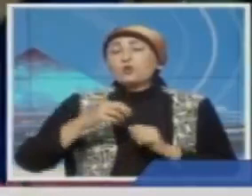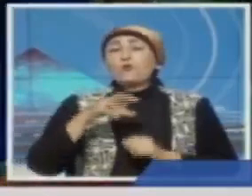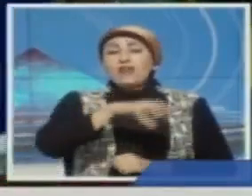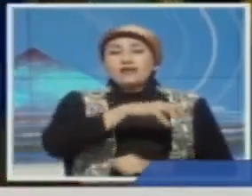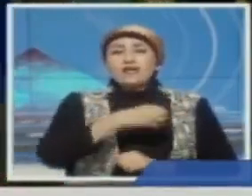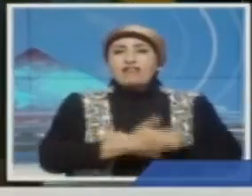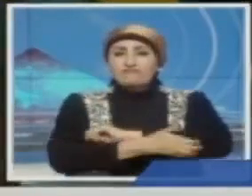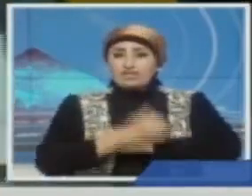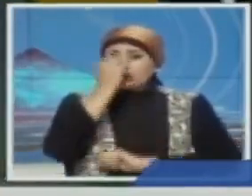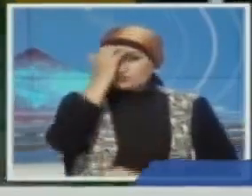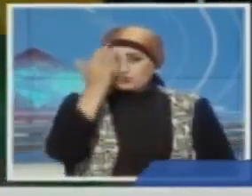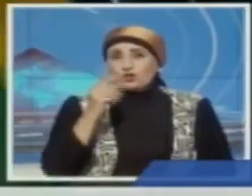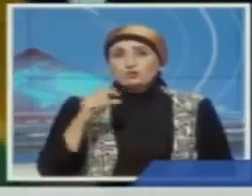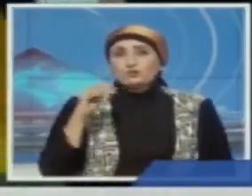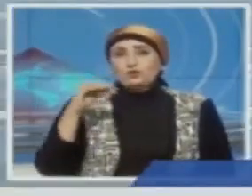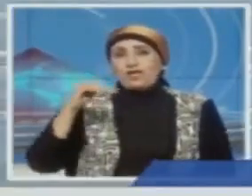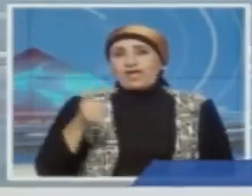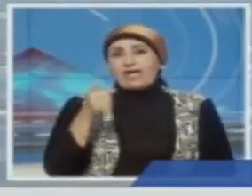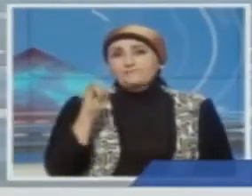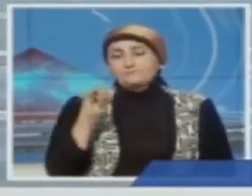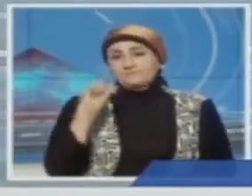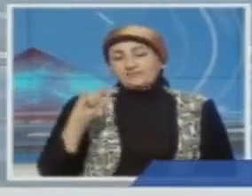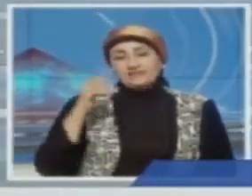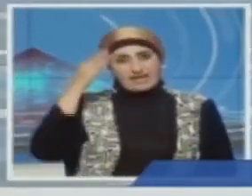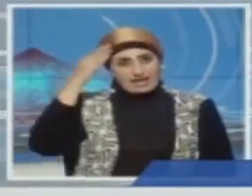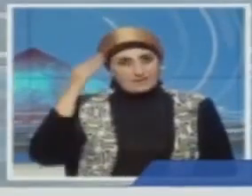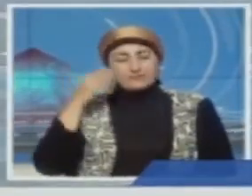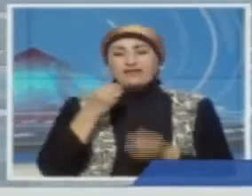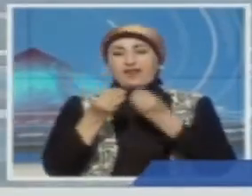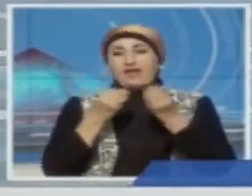شكرا جزيلا الدكتور حامد فارس خبير العلاقات الدولية، كنت معنا عبر الهاتف.